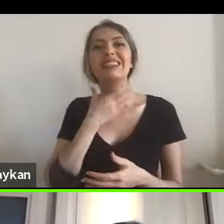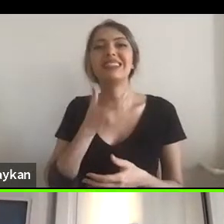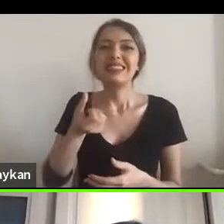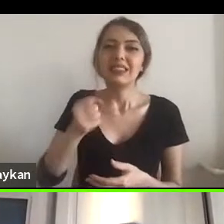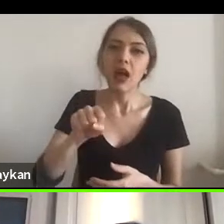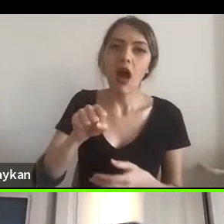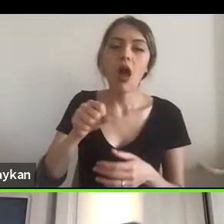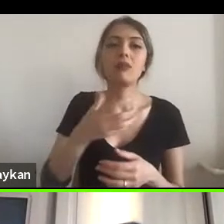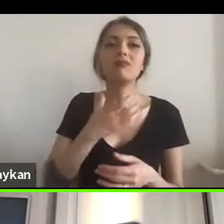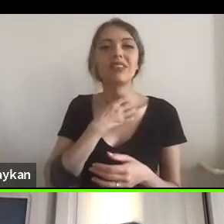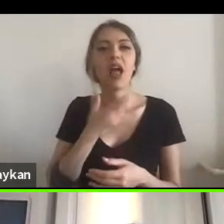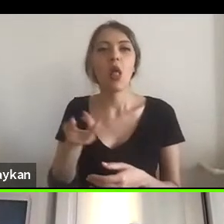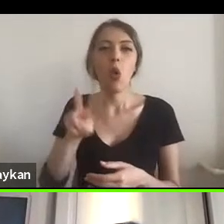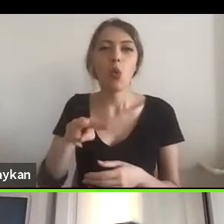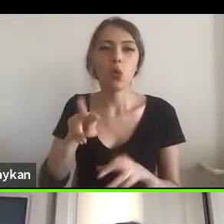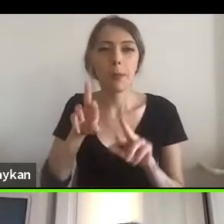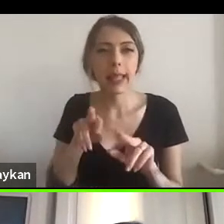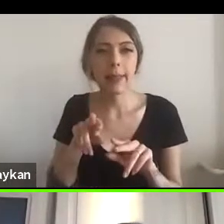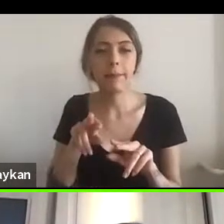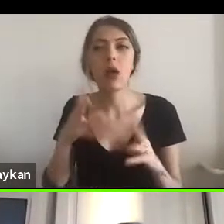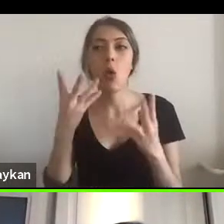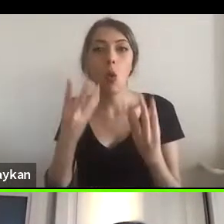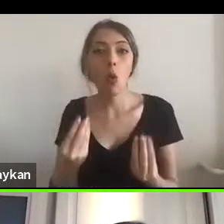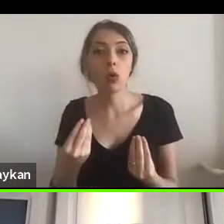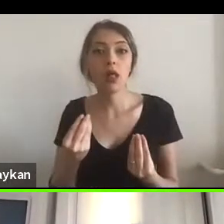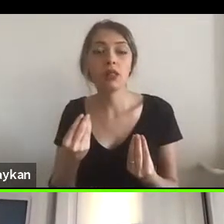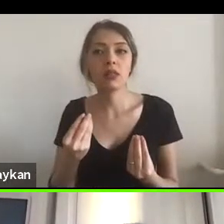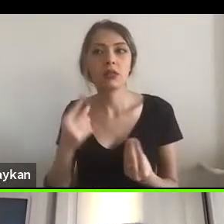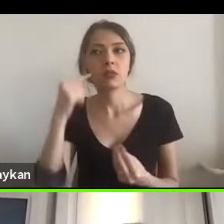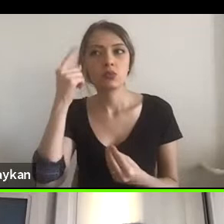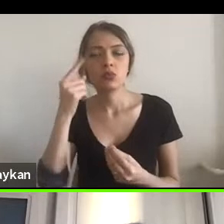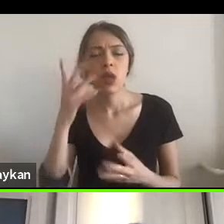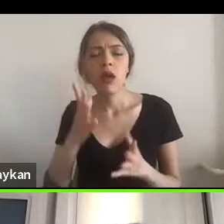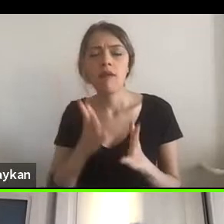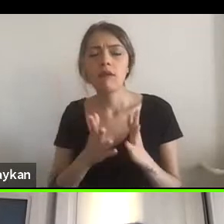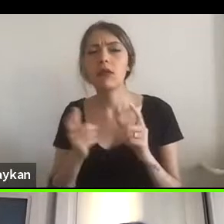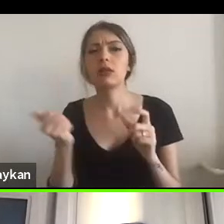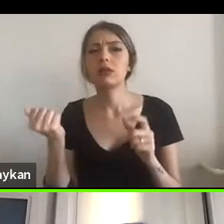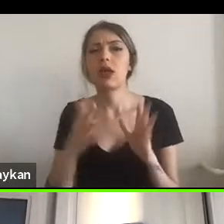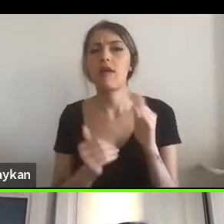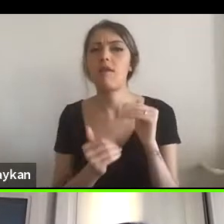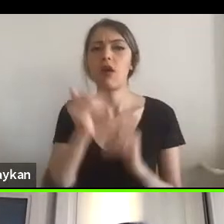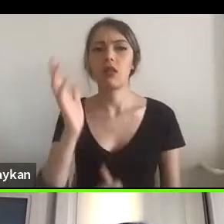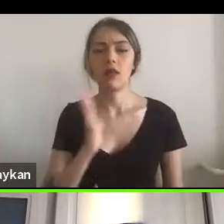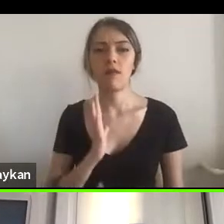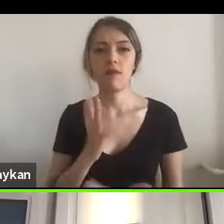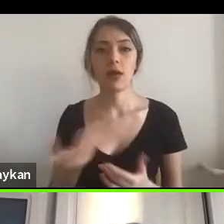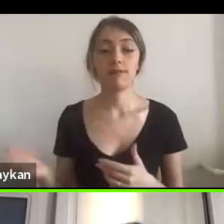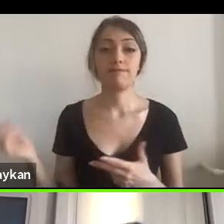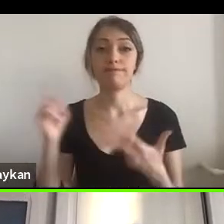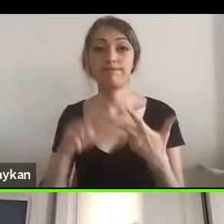toplam sayının zikredilenden çok daha fazla olduğunu da unutmamak lazım. Diğer bir konu